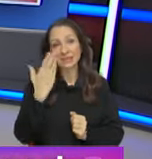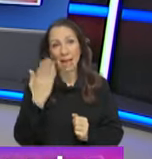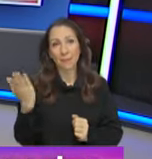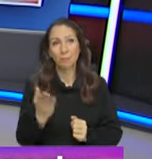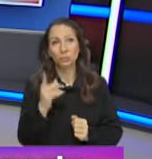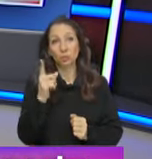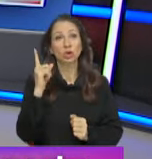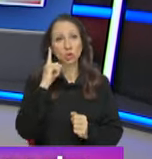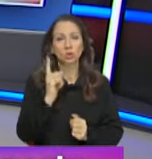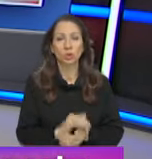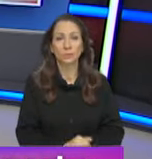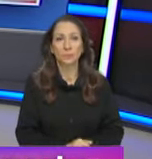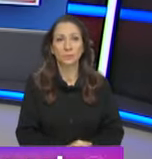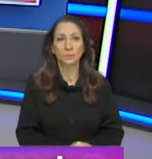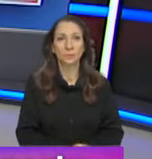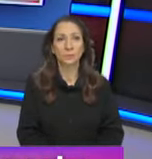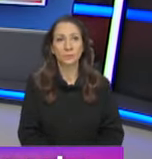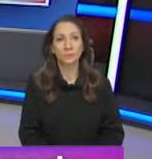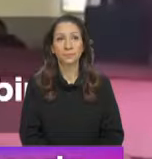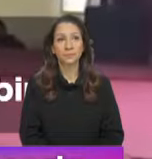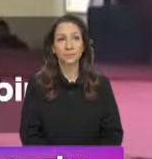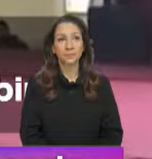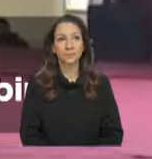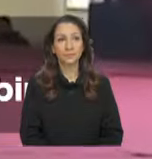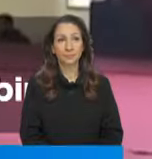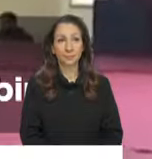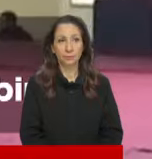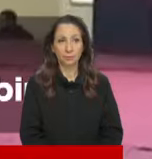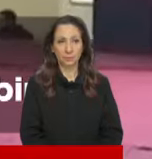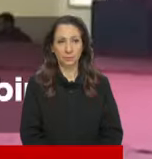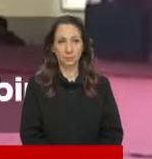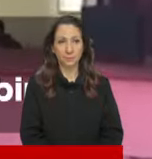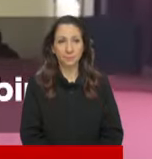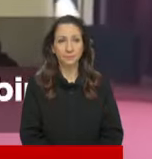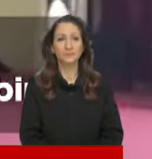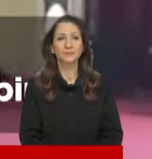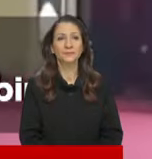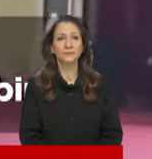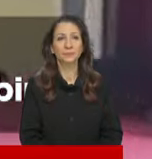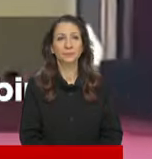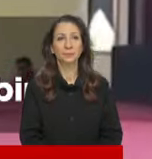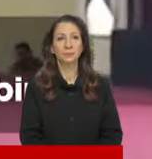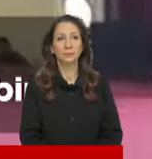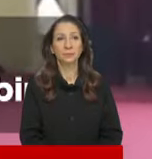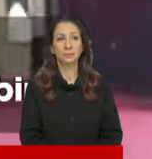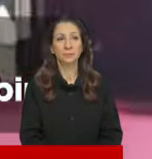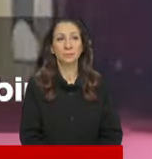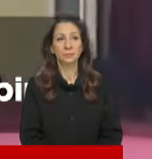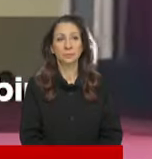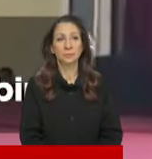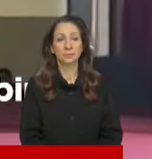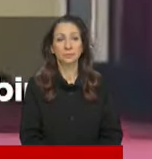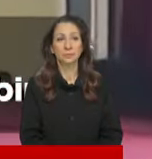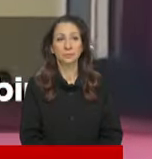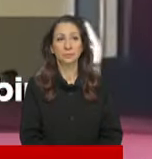iel Bun bize destek sözü vermeyen bizle beraber bu kadar